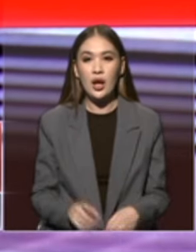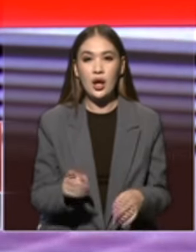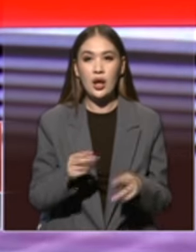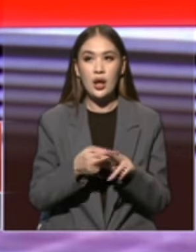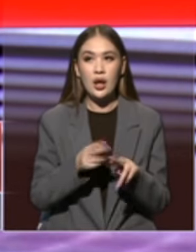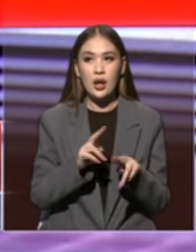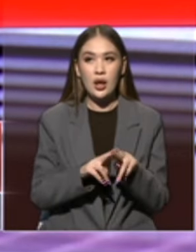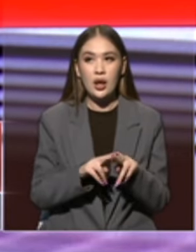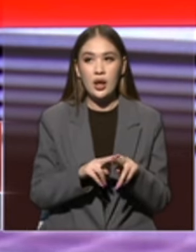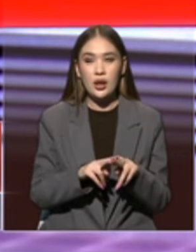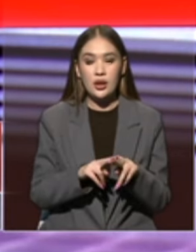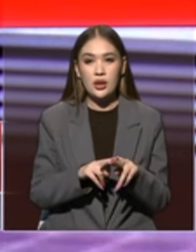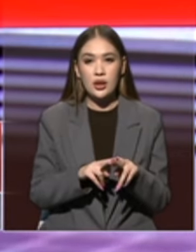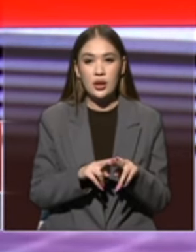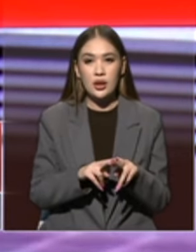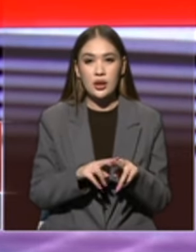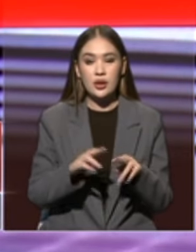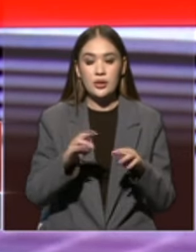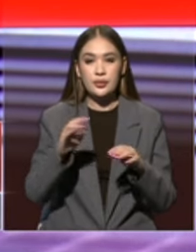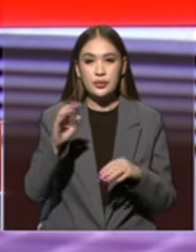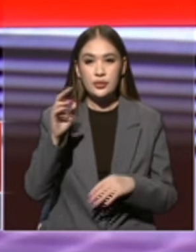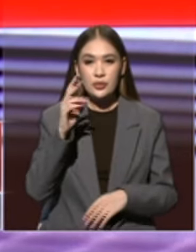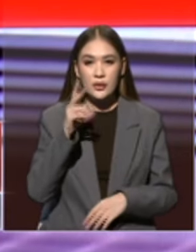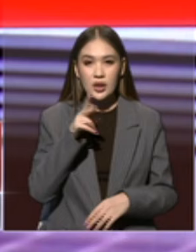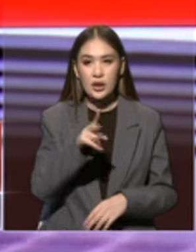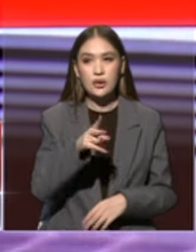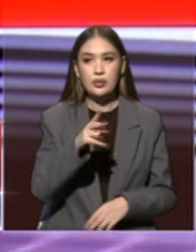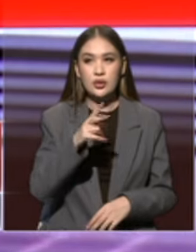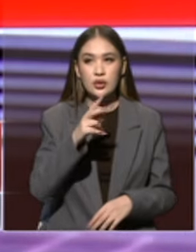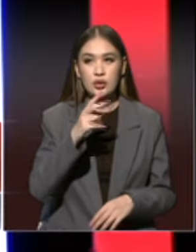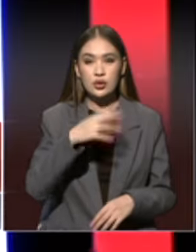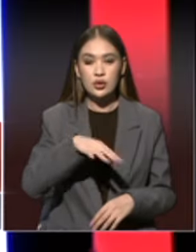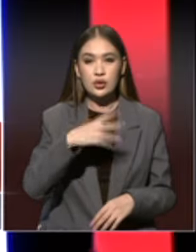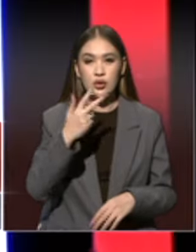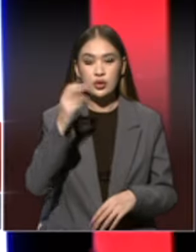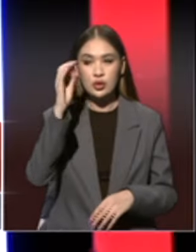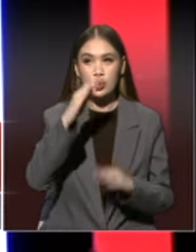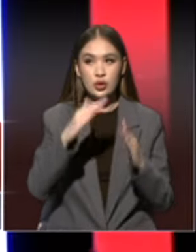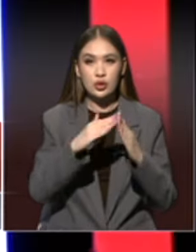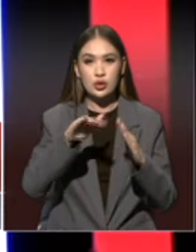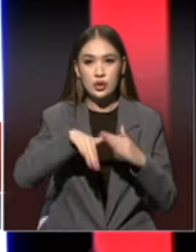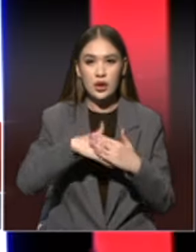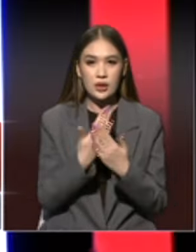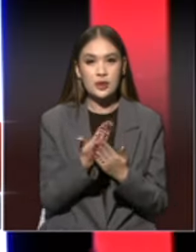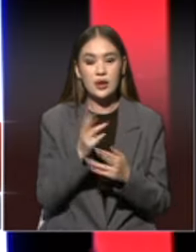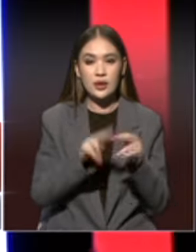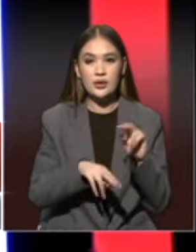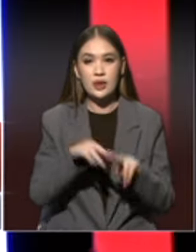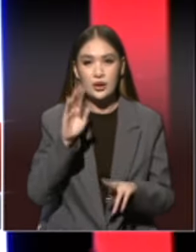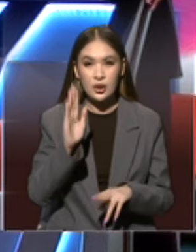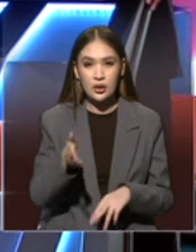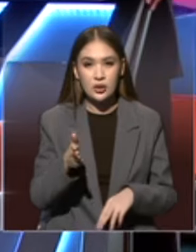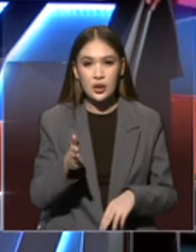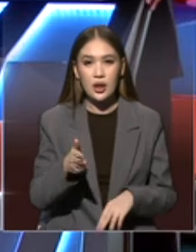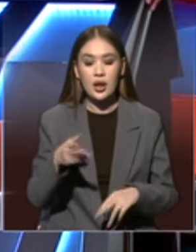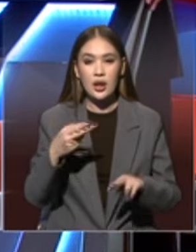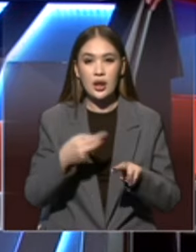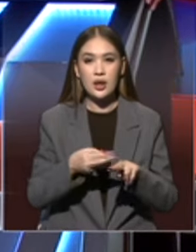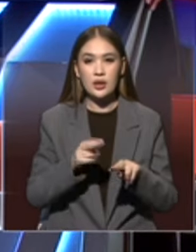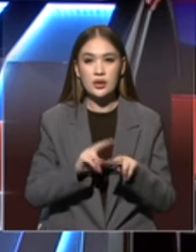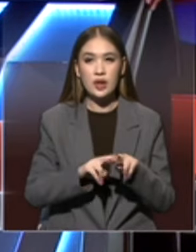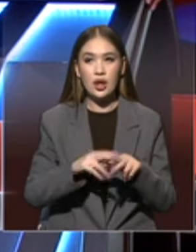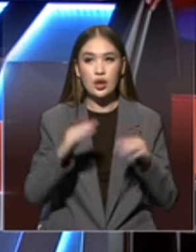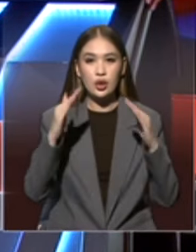мүлік нарығында 2343 үй жаңадан салынады, иә? Жаңадан салынады. Жылжымайтын мүлік нарықтағы